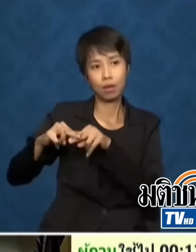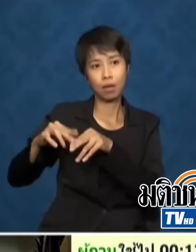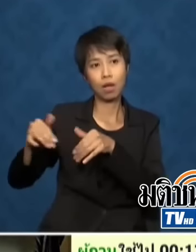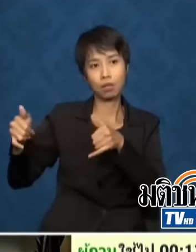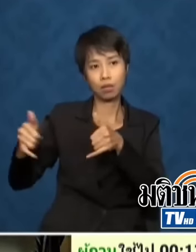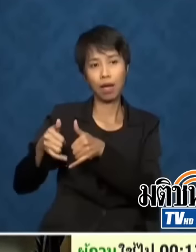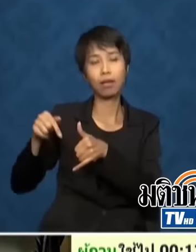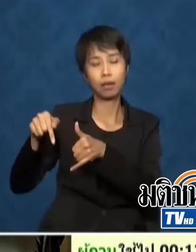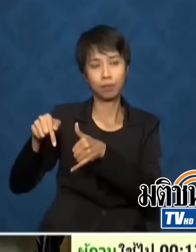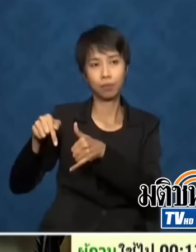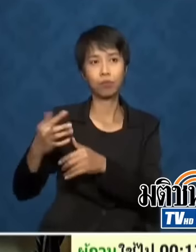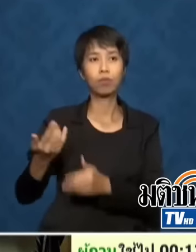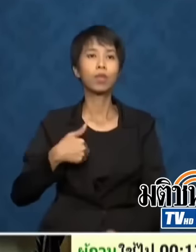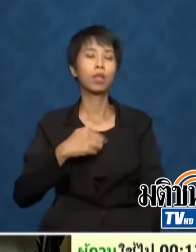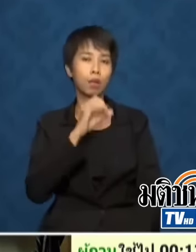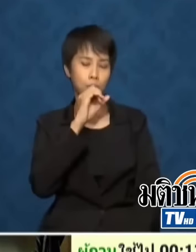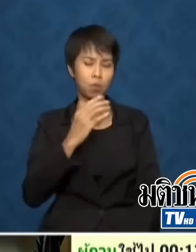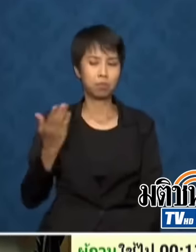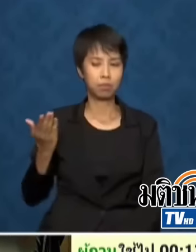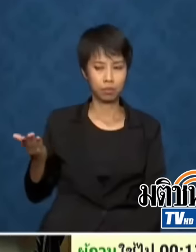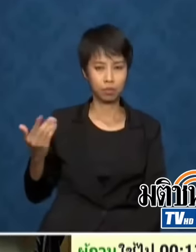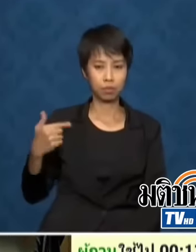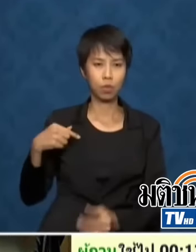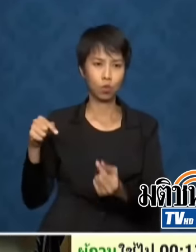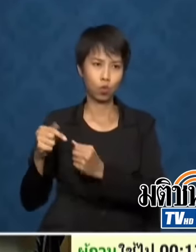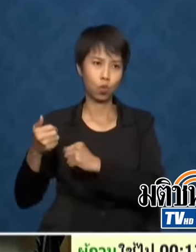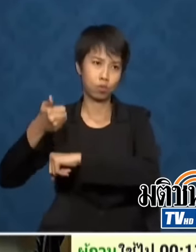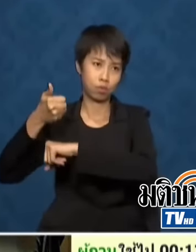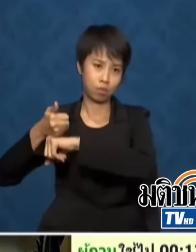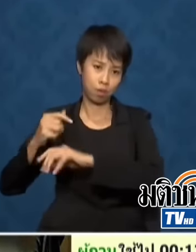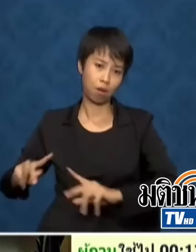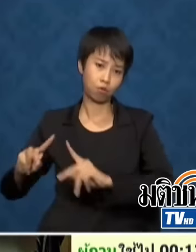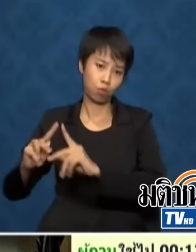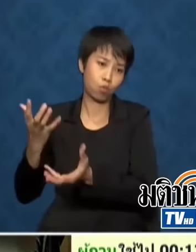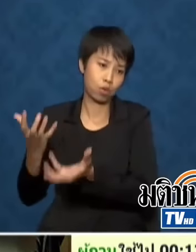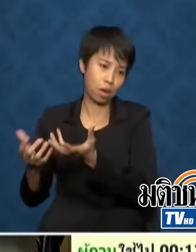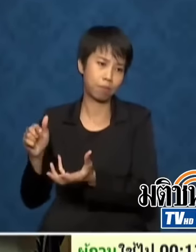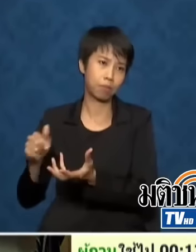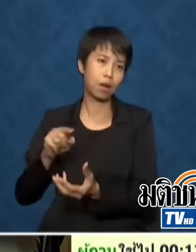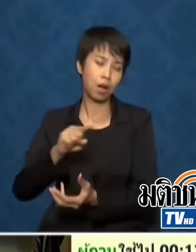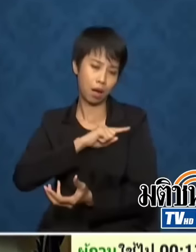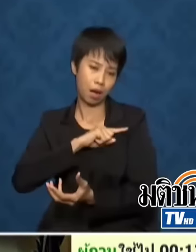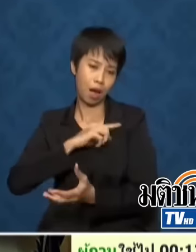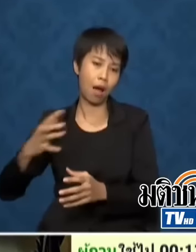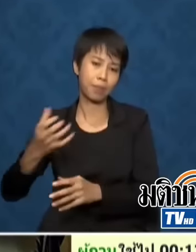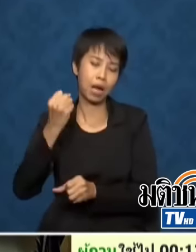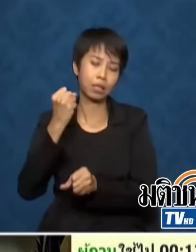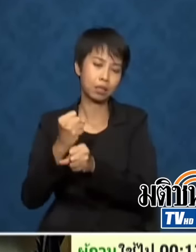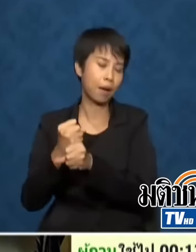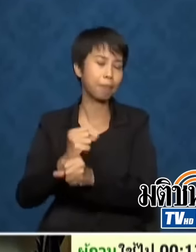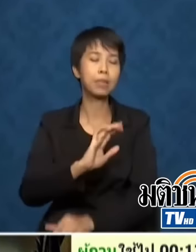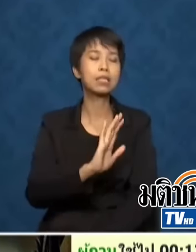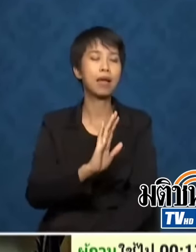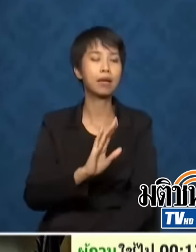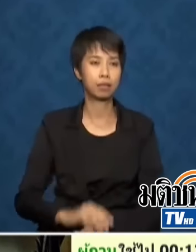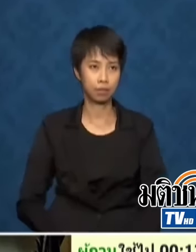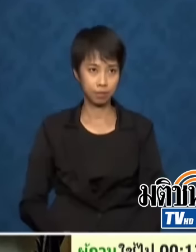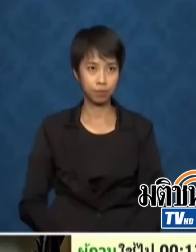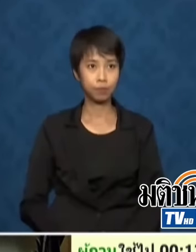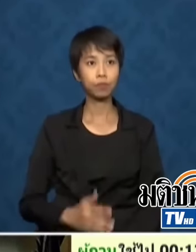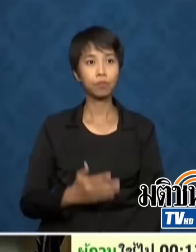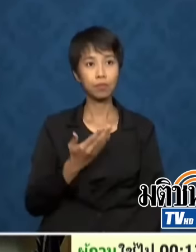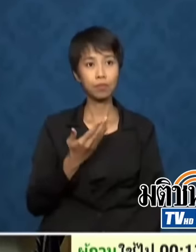ะครับซึ่งผมยืนยันว่าท่านณัฐวุฒิบัวประทุมไม่ได้เป็นรัฐมนตรีว่าการกระทรวงยุติธรรมนะครับที่จะไปเขียนตรงนั้นได้และผมนิดเดียวนะครับท่านประธานไ